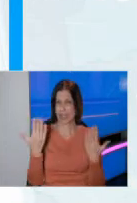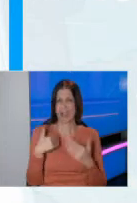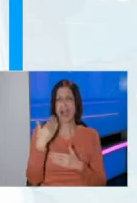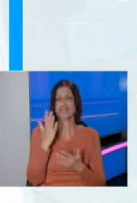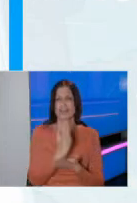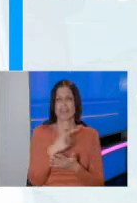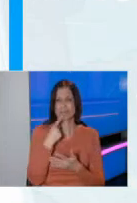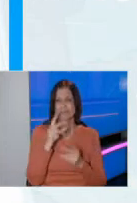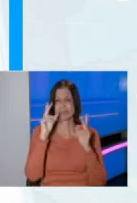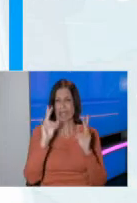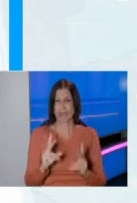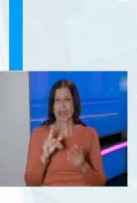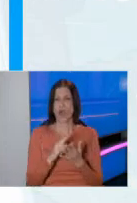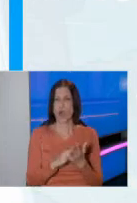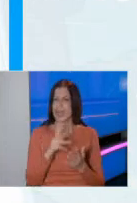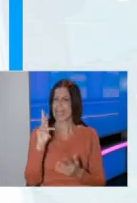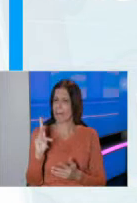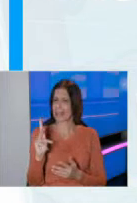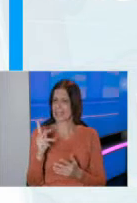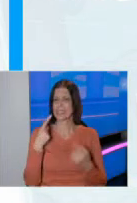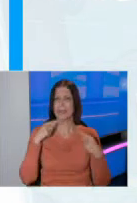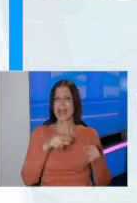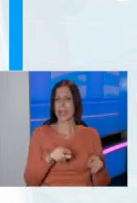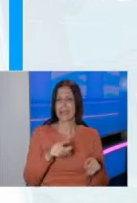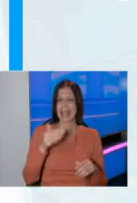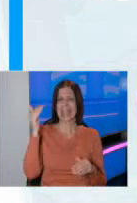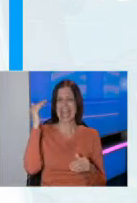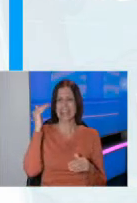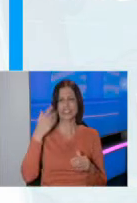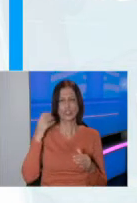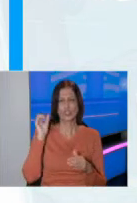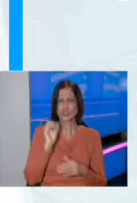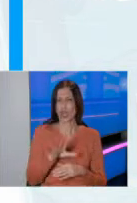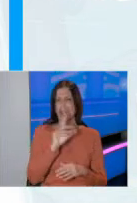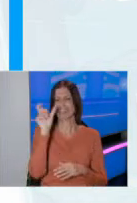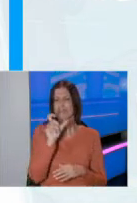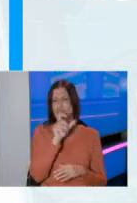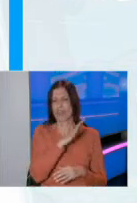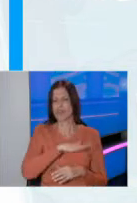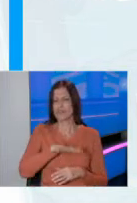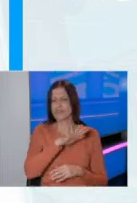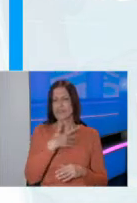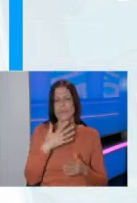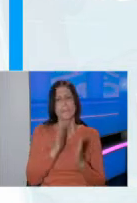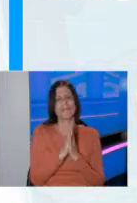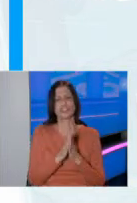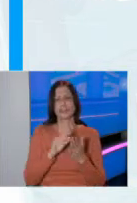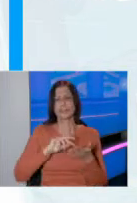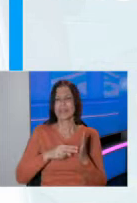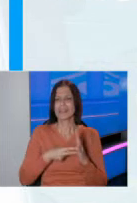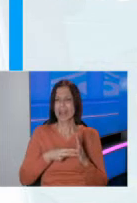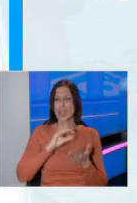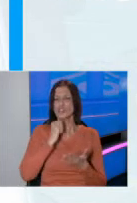את הקפאת חוק קמיניץ. במקביל, גן זורק מכל המדרגות את תושבי יהודה ושומרון, שמבקשים מתווה לאישור בתיהם